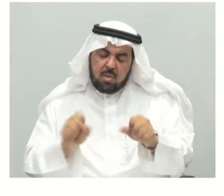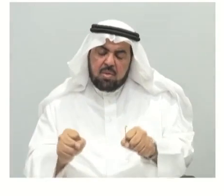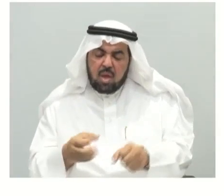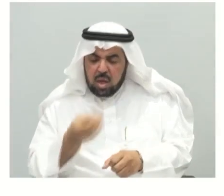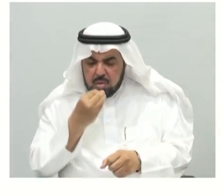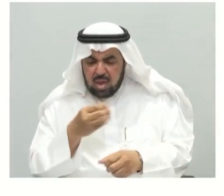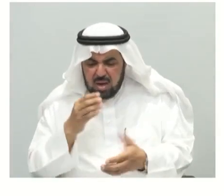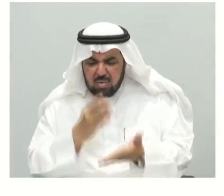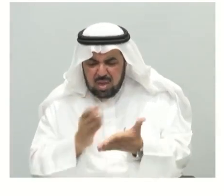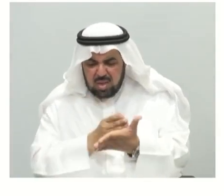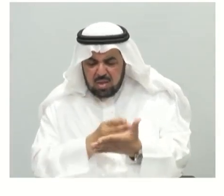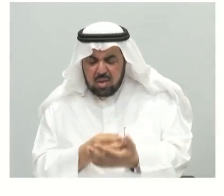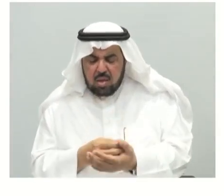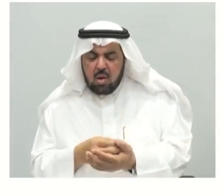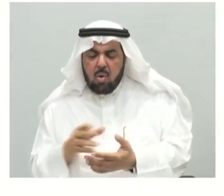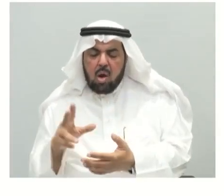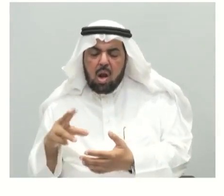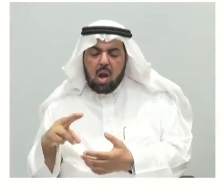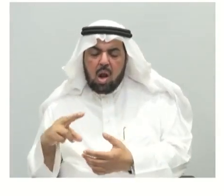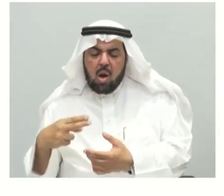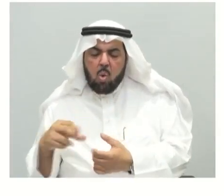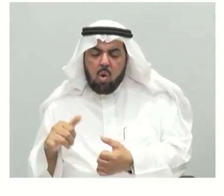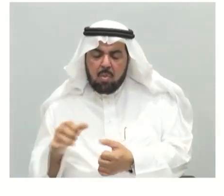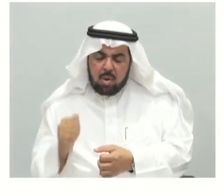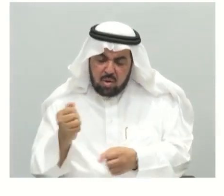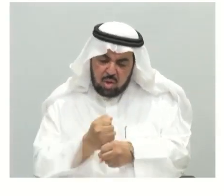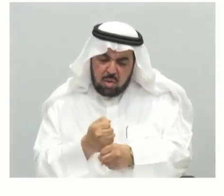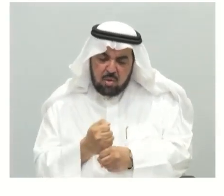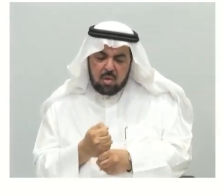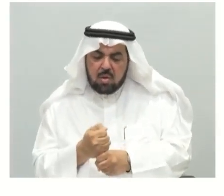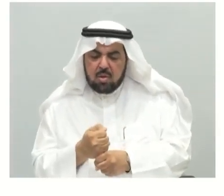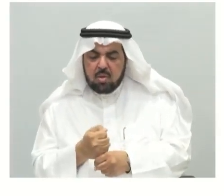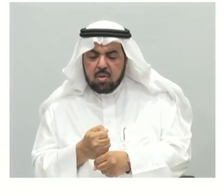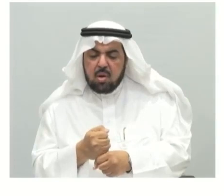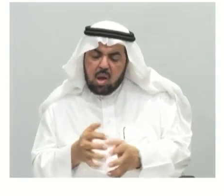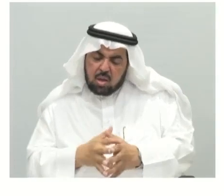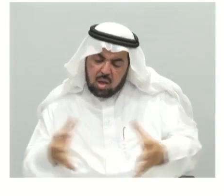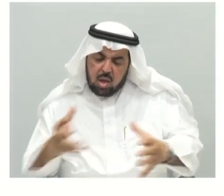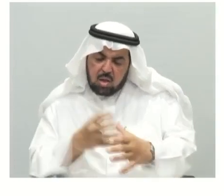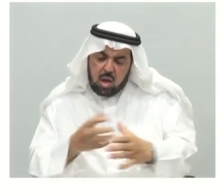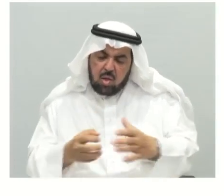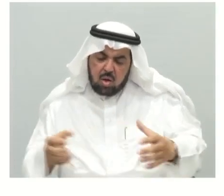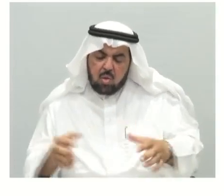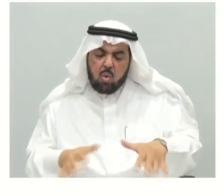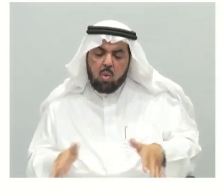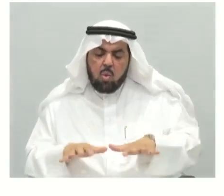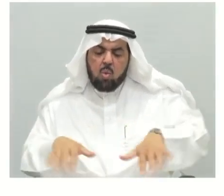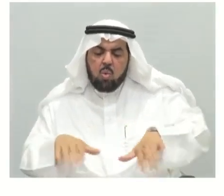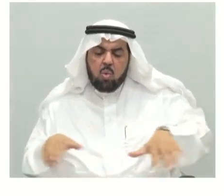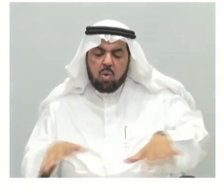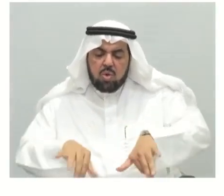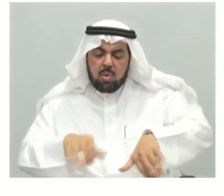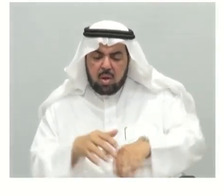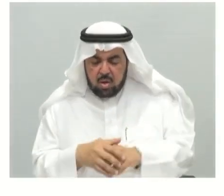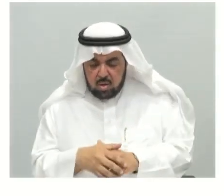وتحطيمه بينما العوامات القدميه تستعمل ل التكاثر وايضا السباحه في السؤال